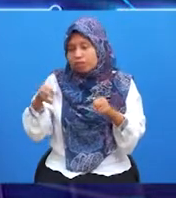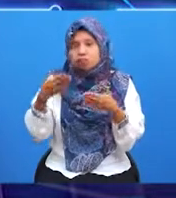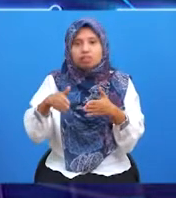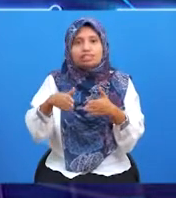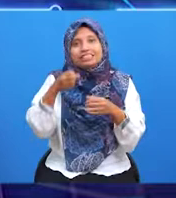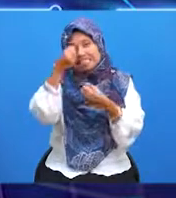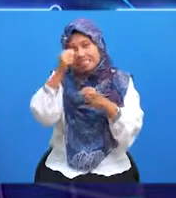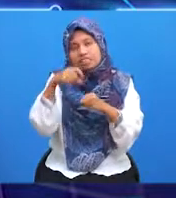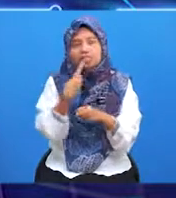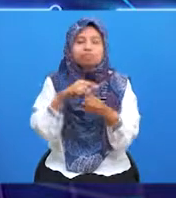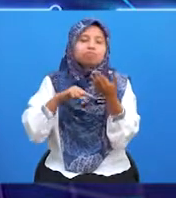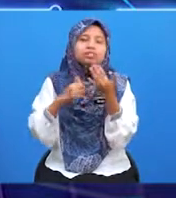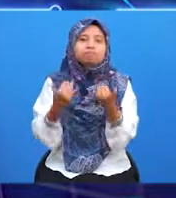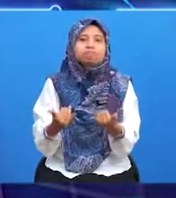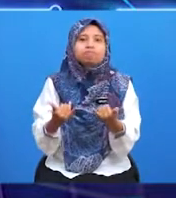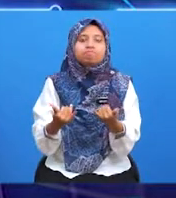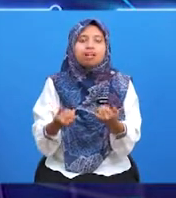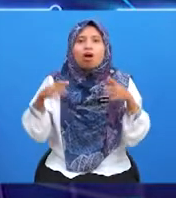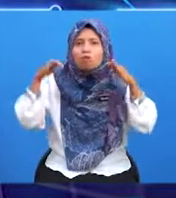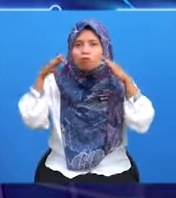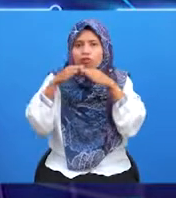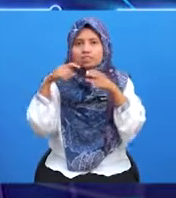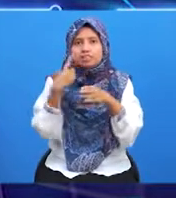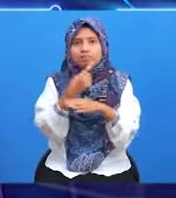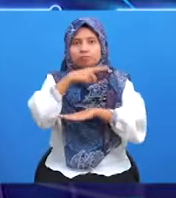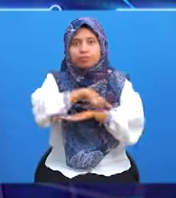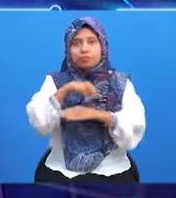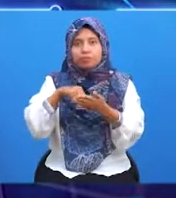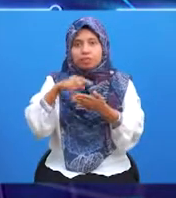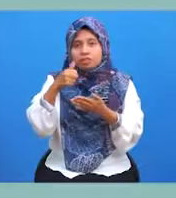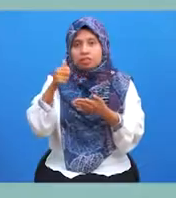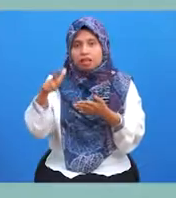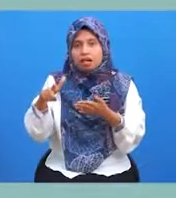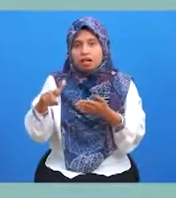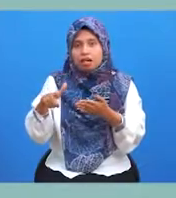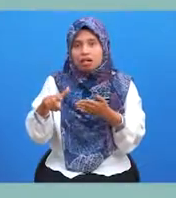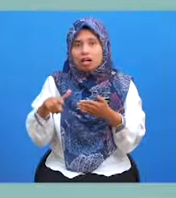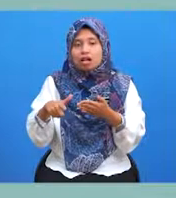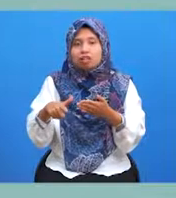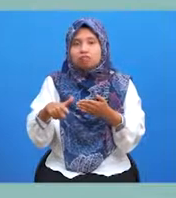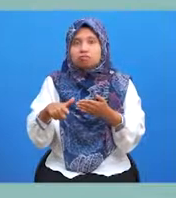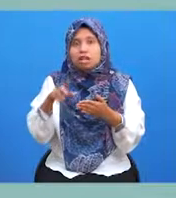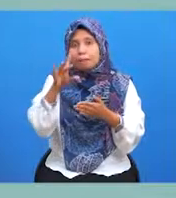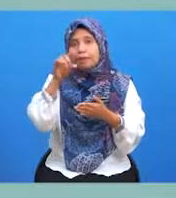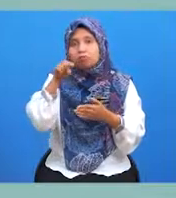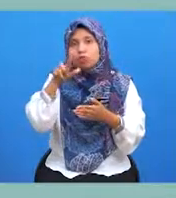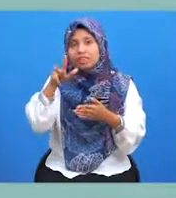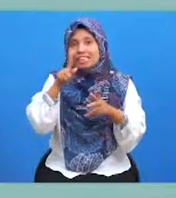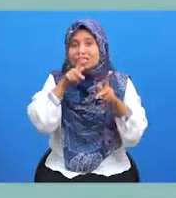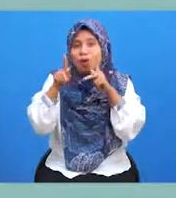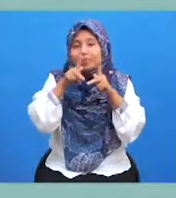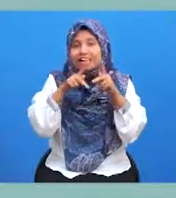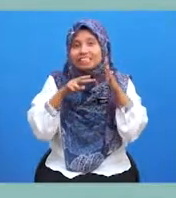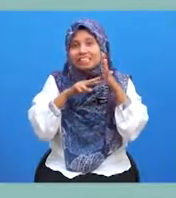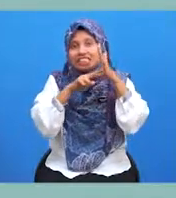mari kita mulakan. Fokus kita pada hari ini ialah bagi 8.3